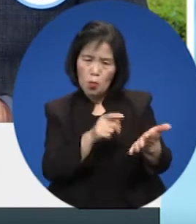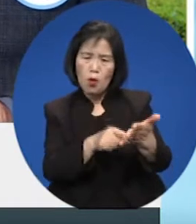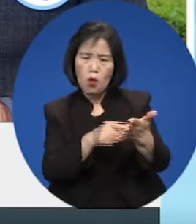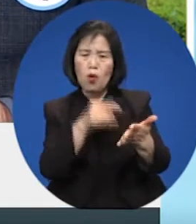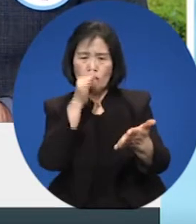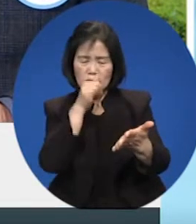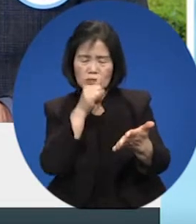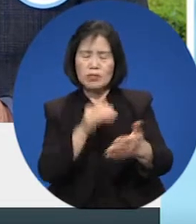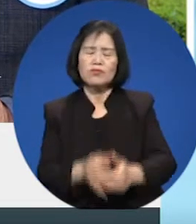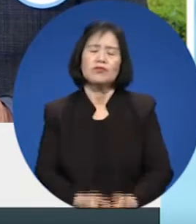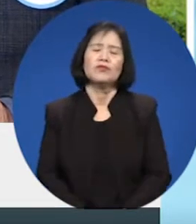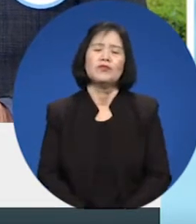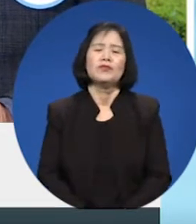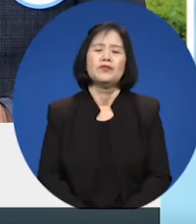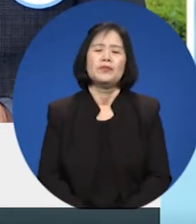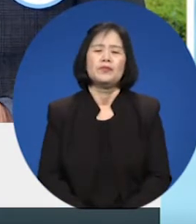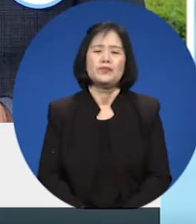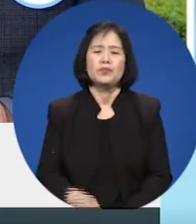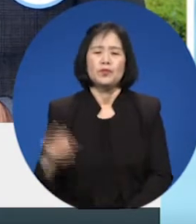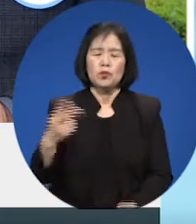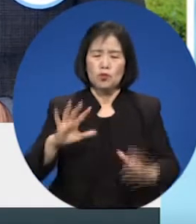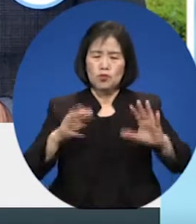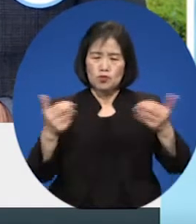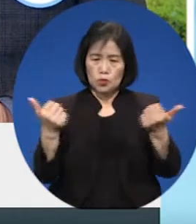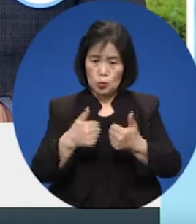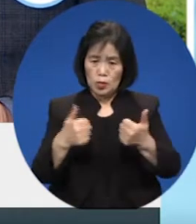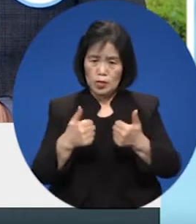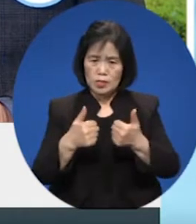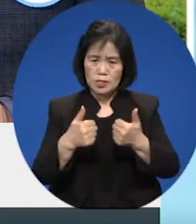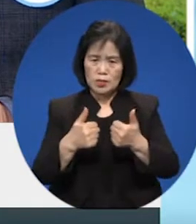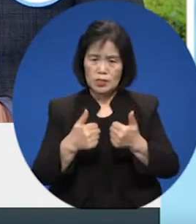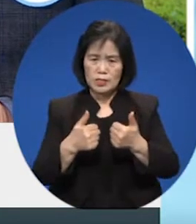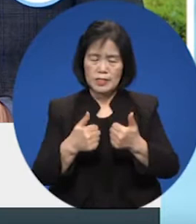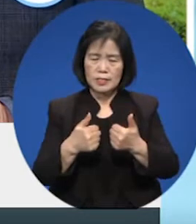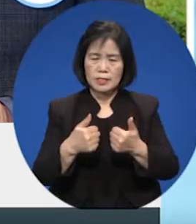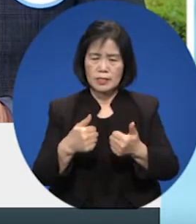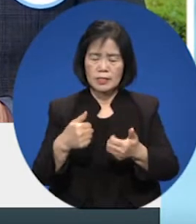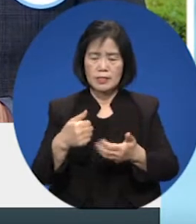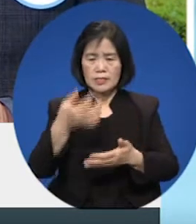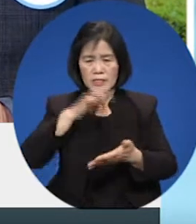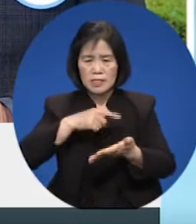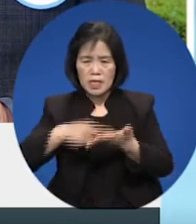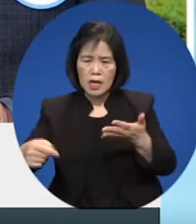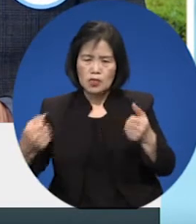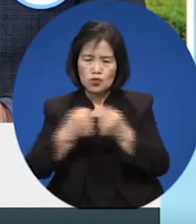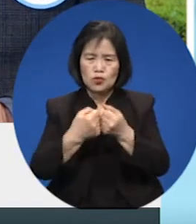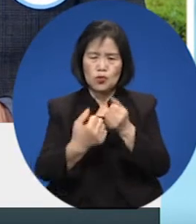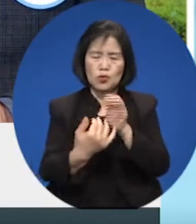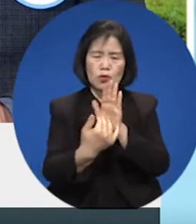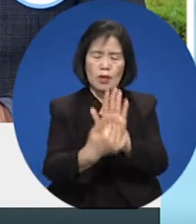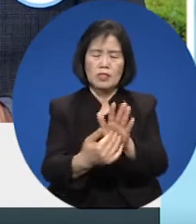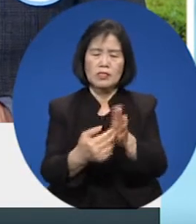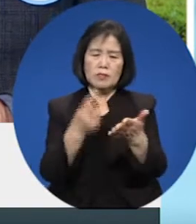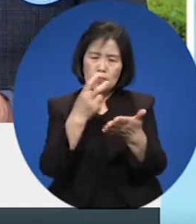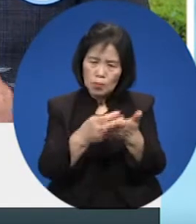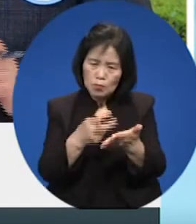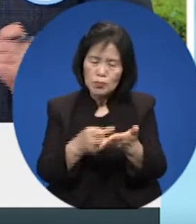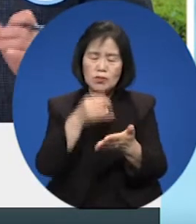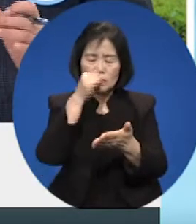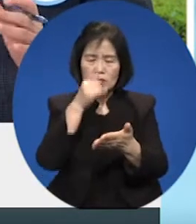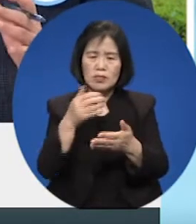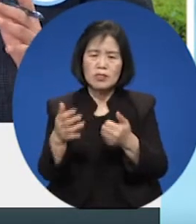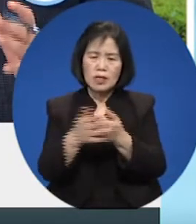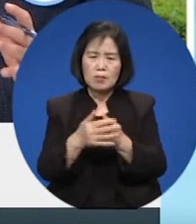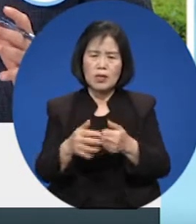할 수가 있구요 또 저는 뭐 국회 집에서 어이해 충돌 방지법 이라든가 이런 것들 나오는 부분들이 있기 때문에 지금